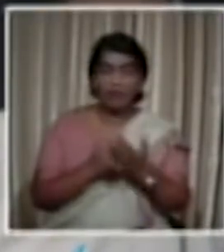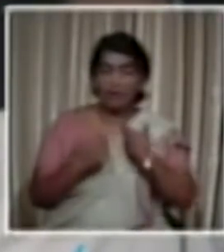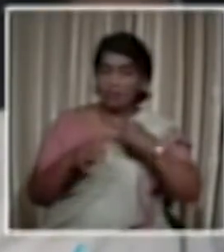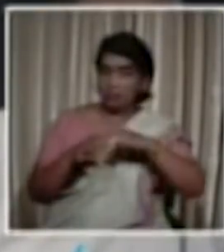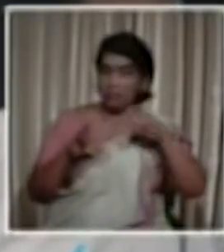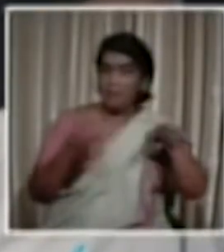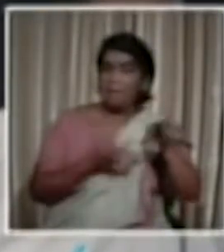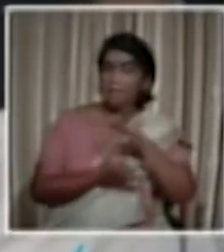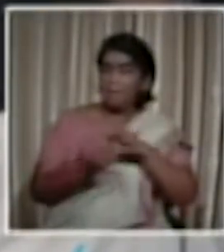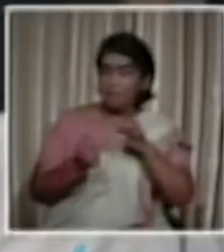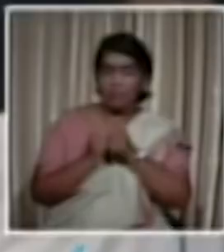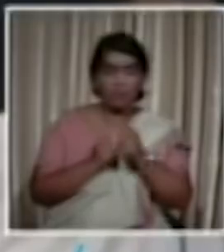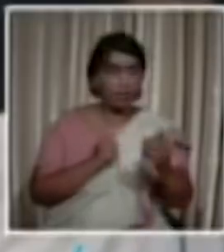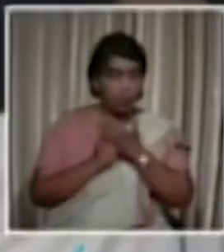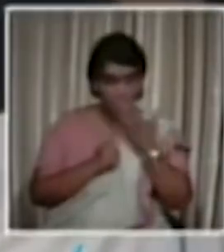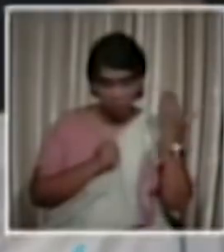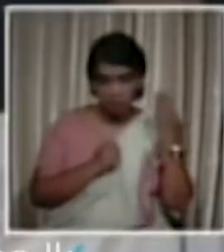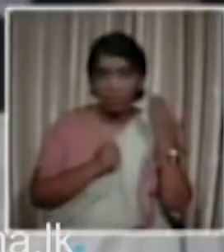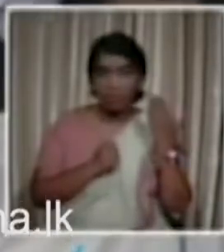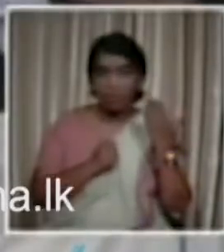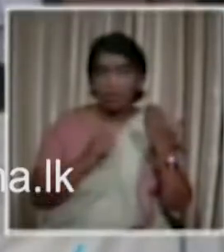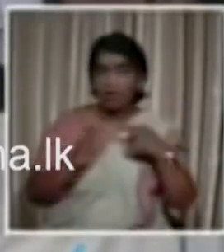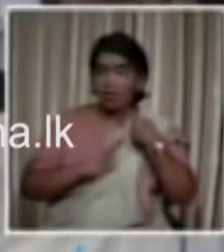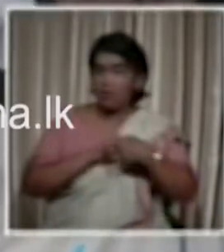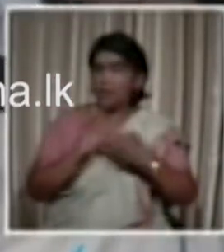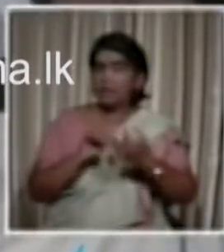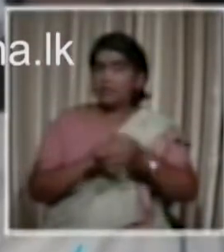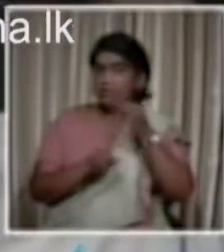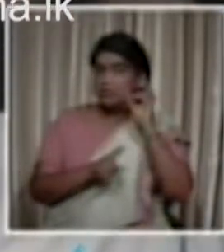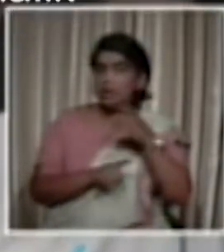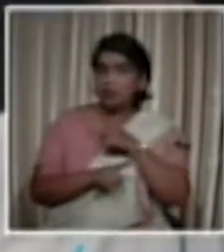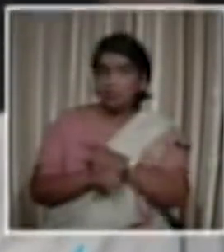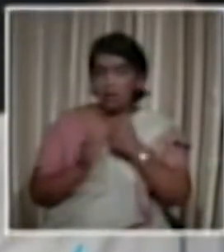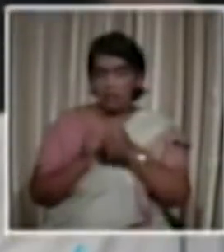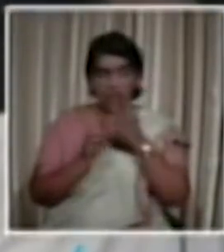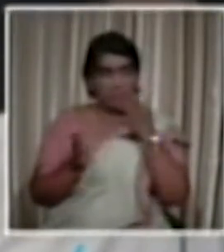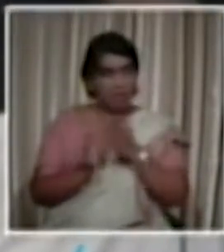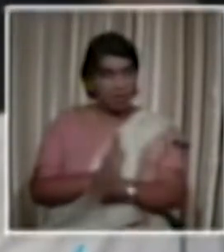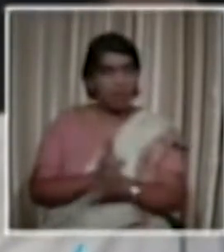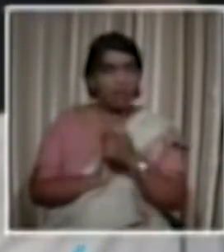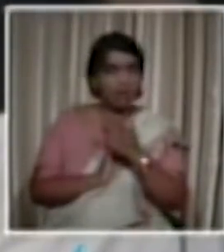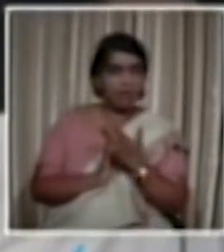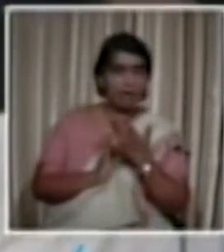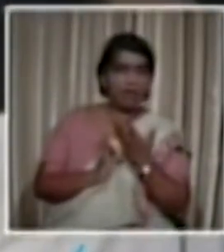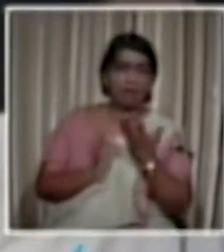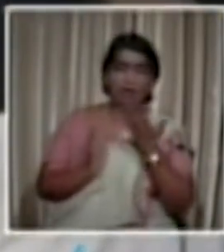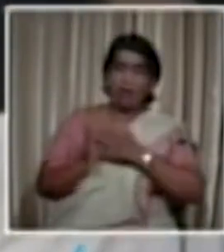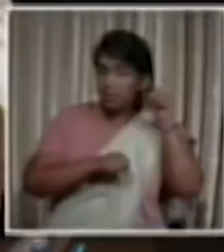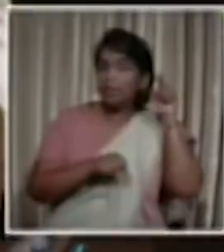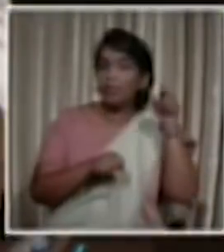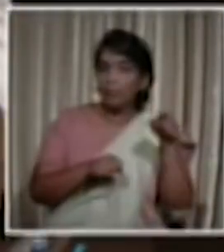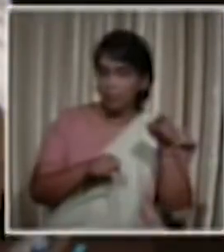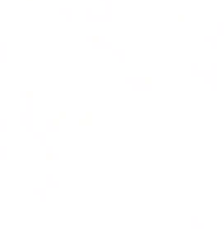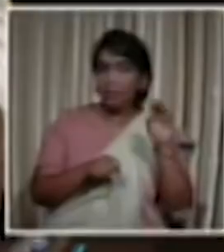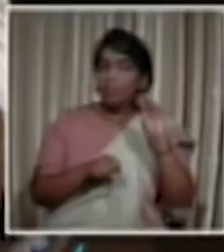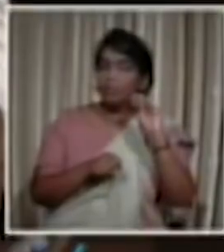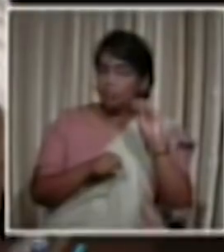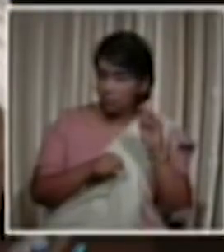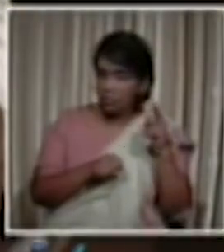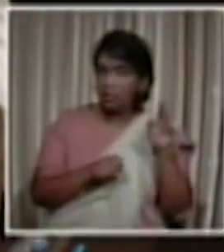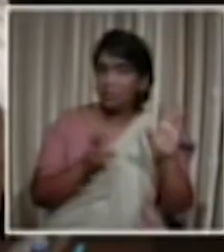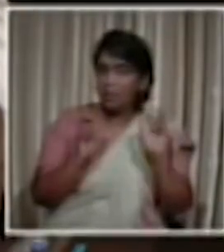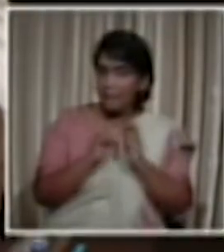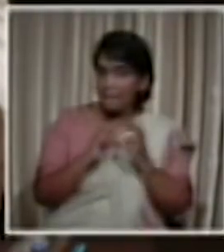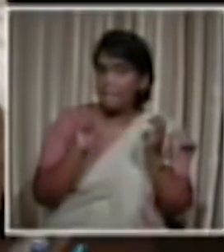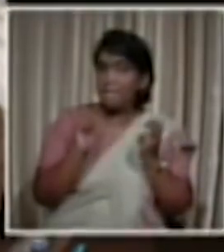වෙලා ප්‍රජාතන්ත්‍ර වාදී පිළිවෙතකට එන්න පුළුවන් නම් ඇයි රටේ ජනාධිපතිවරයා විසින් ගනු ලැබු තීන්දුව ඇයි ඒක නැවතත් එතුමට ආපස්සට හරවන්න බැරි යම්